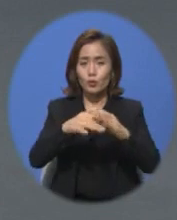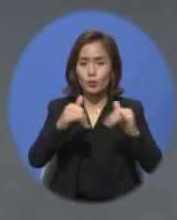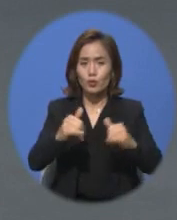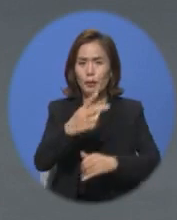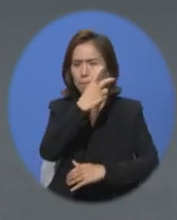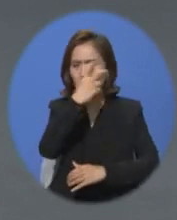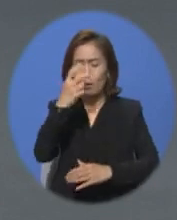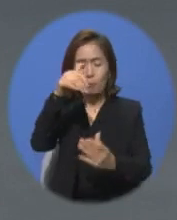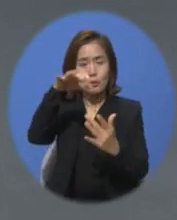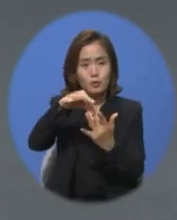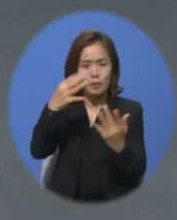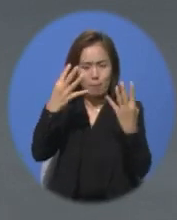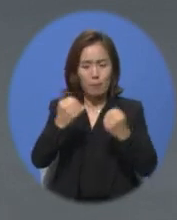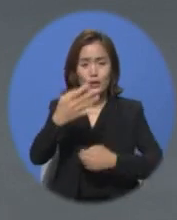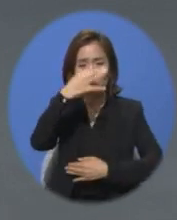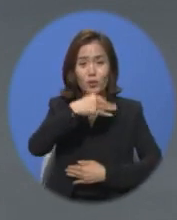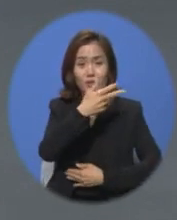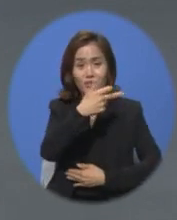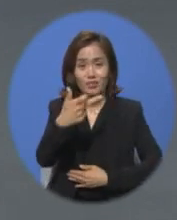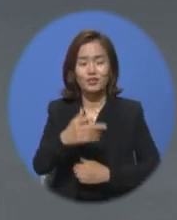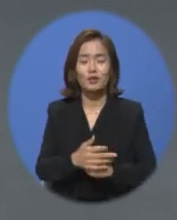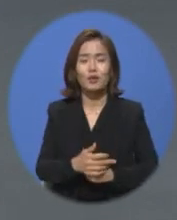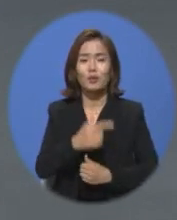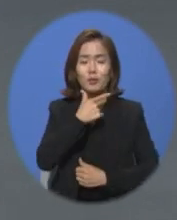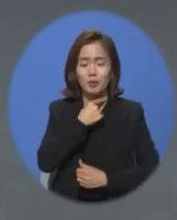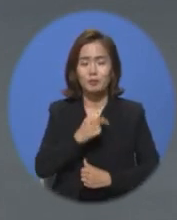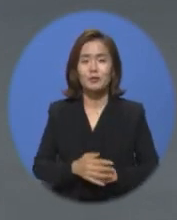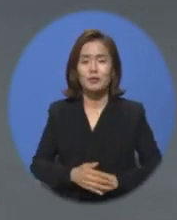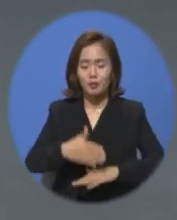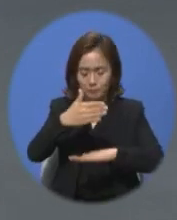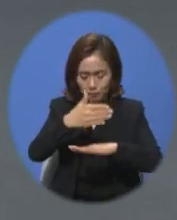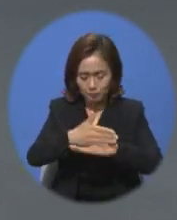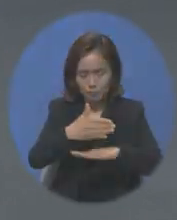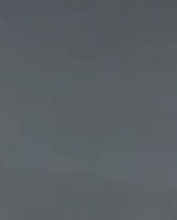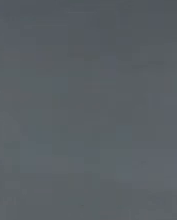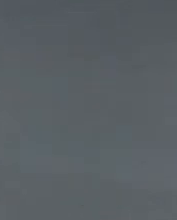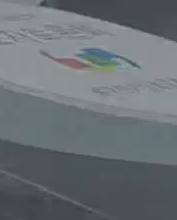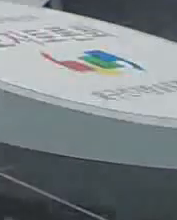토론이 유권자여러분께서현명한 선택